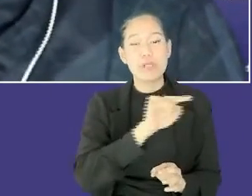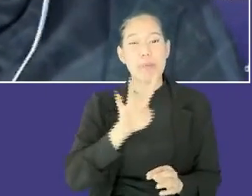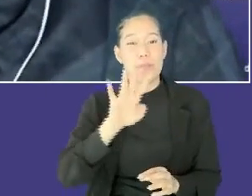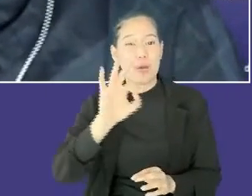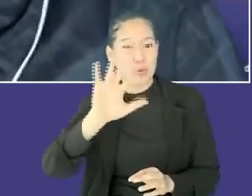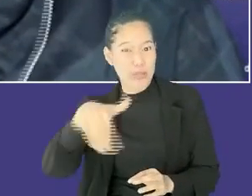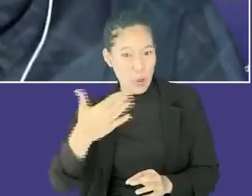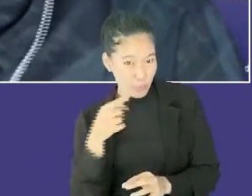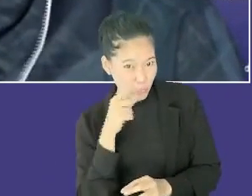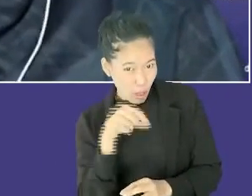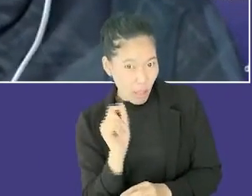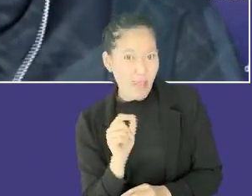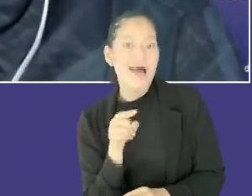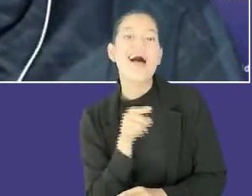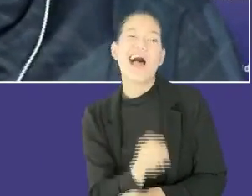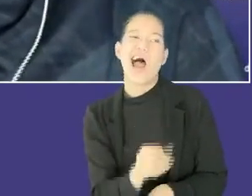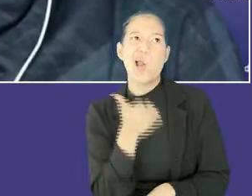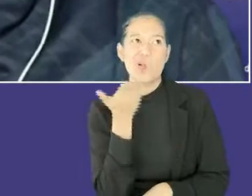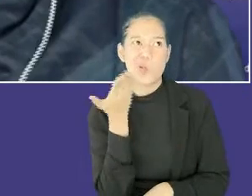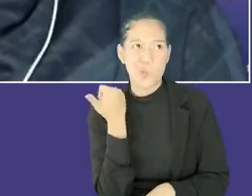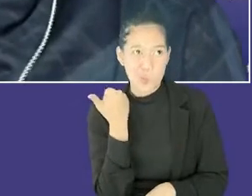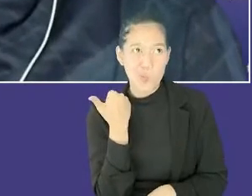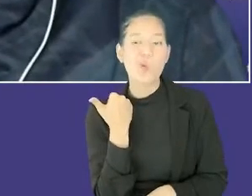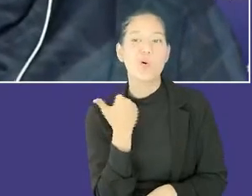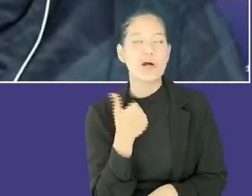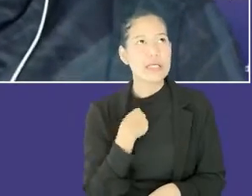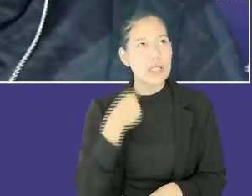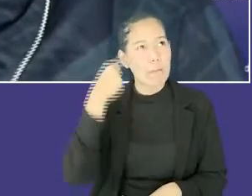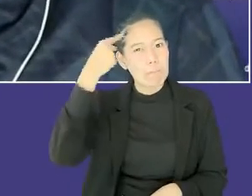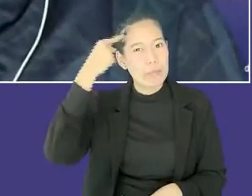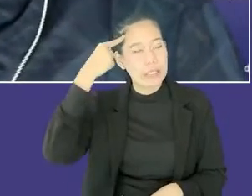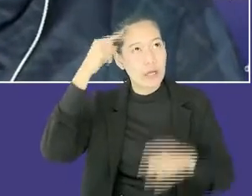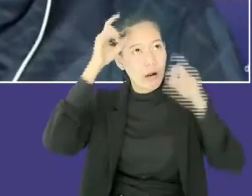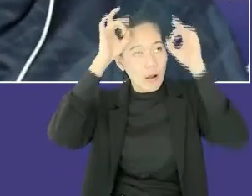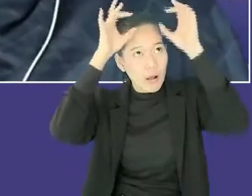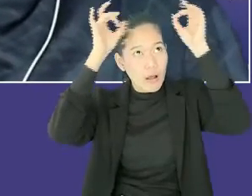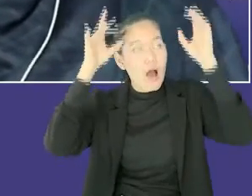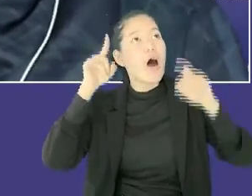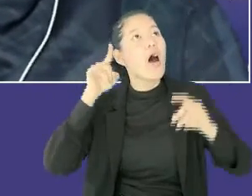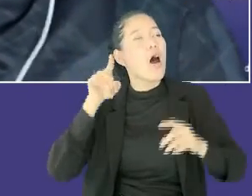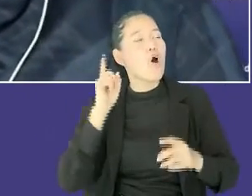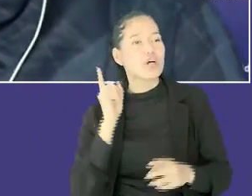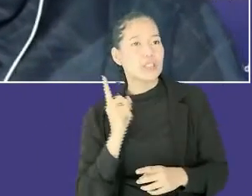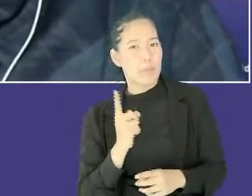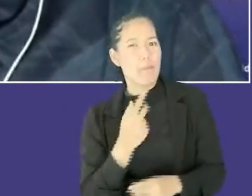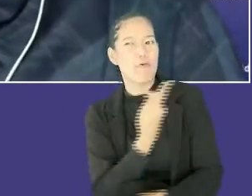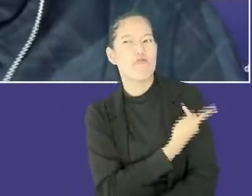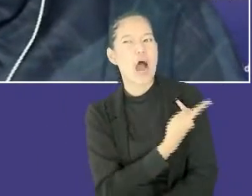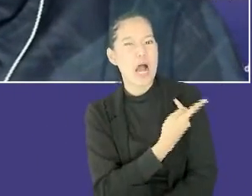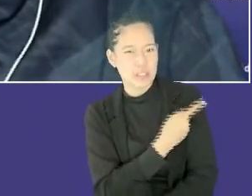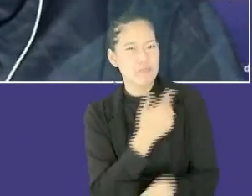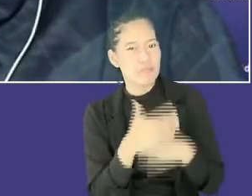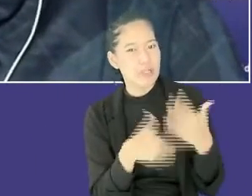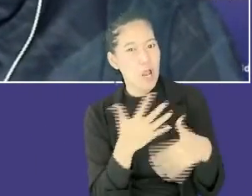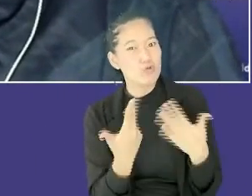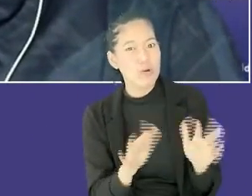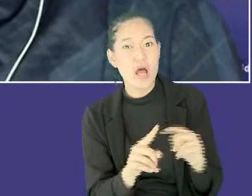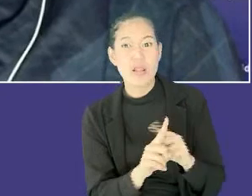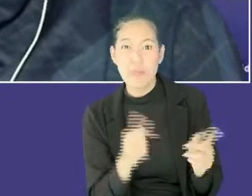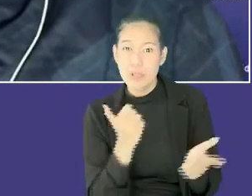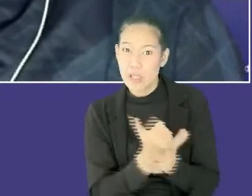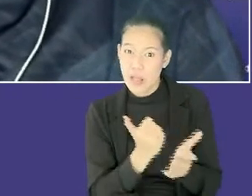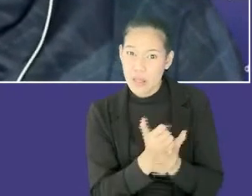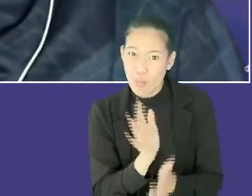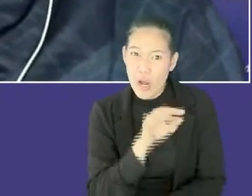ke-40 sebetulnya ya waktu itu di kepala kita semuanya mendengarkan kita pikir karena memang vaksinasinya sudah berjalan ternyata